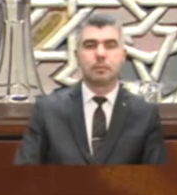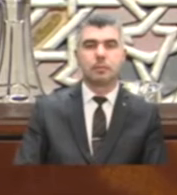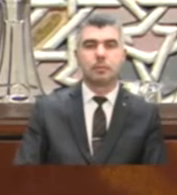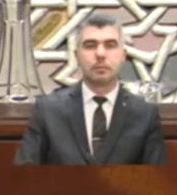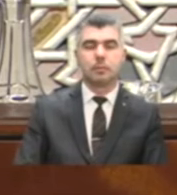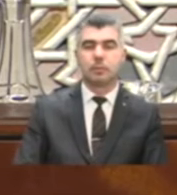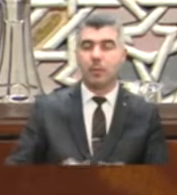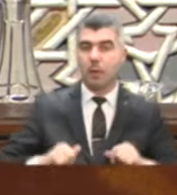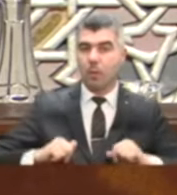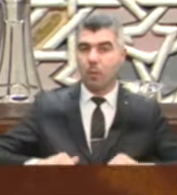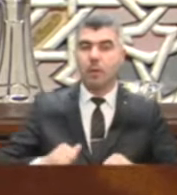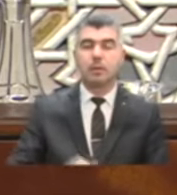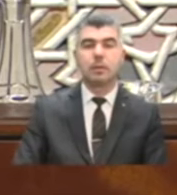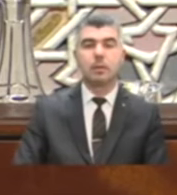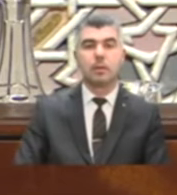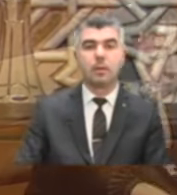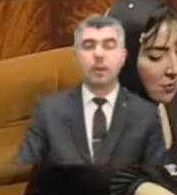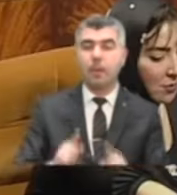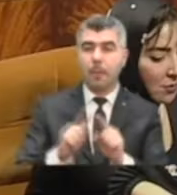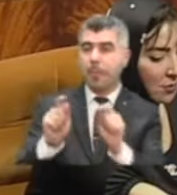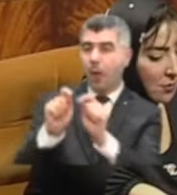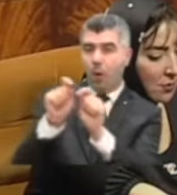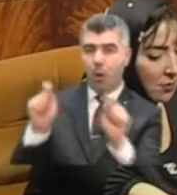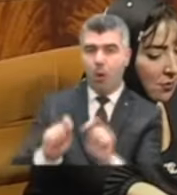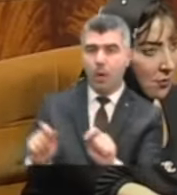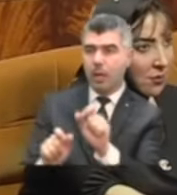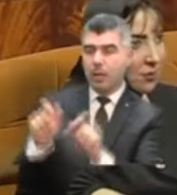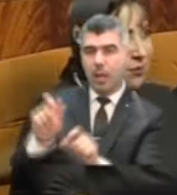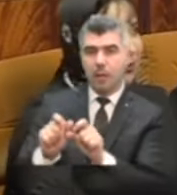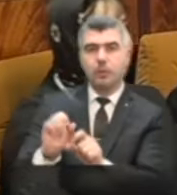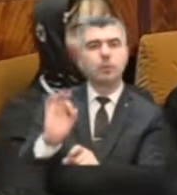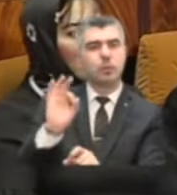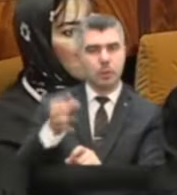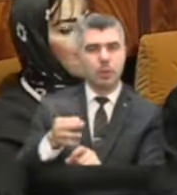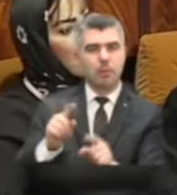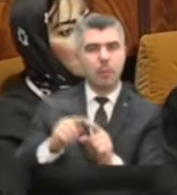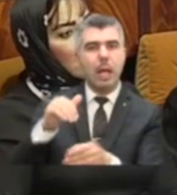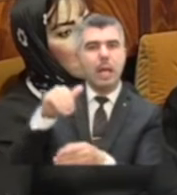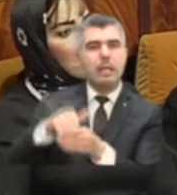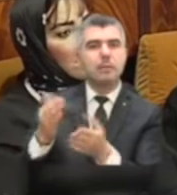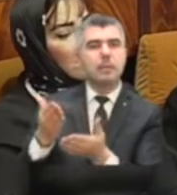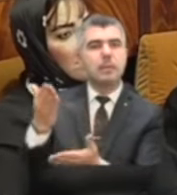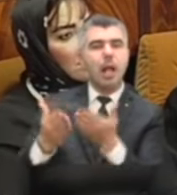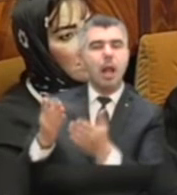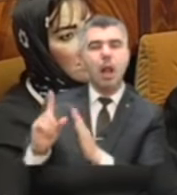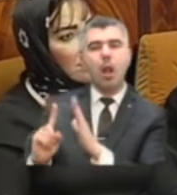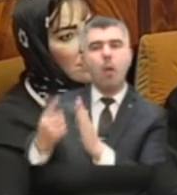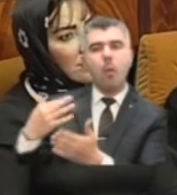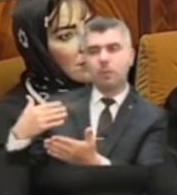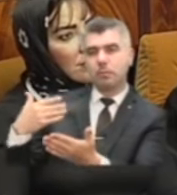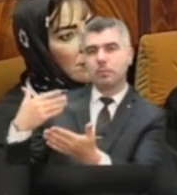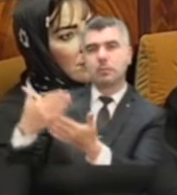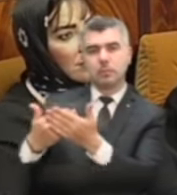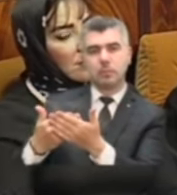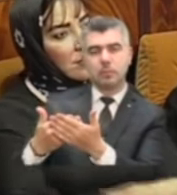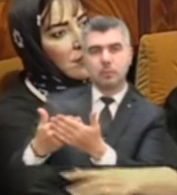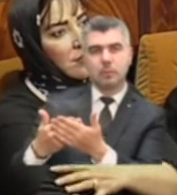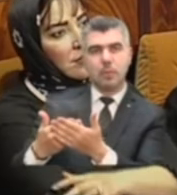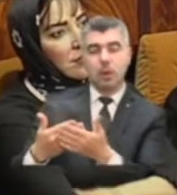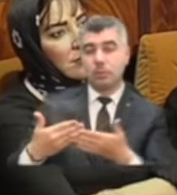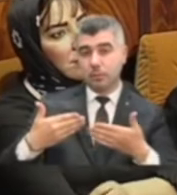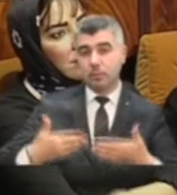السيد الوزير، بطبيعه الحال حريه التعبير هو مبدا دافع عليه حزب الاستقلال منذ تاسيسه، ونحن من